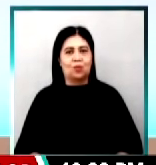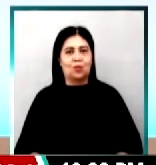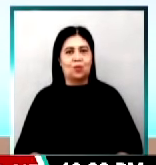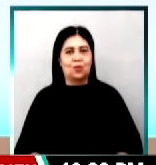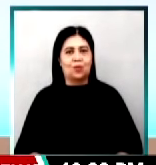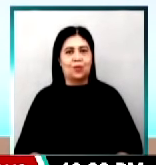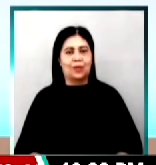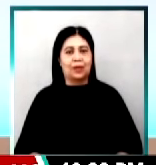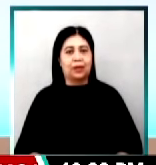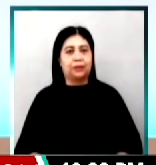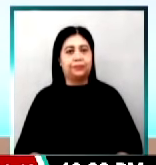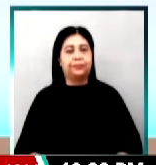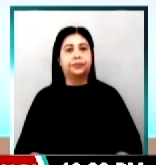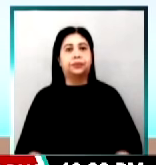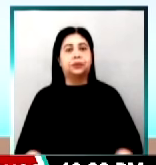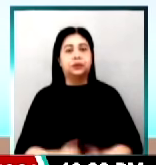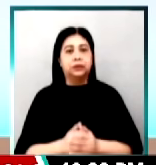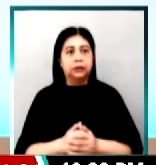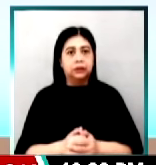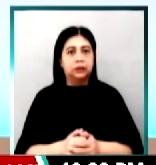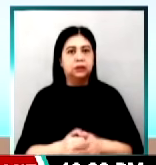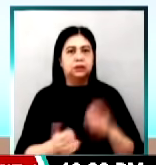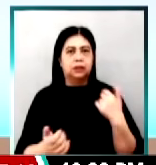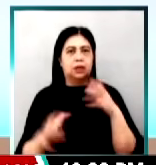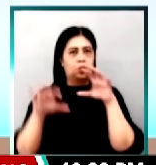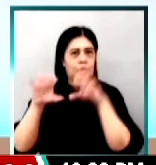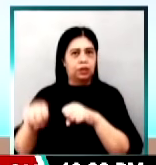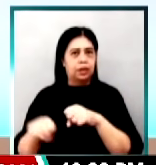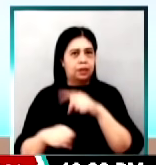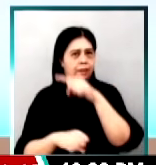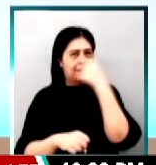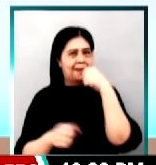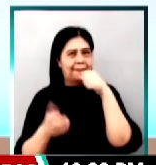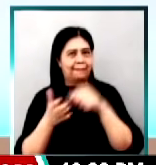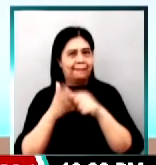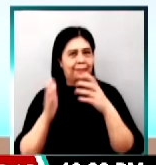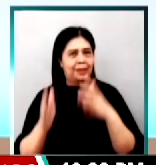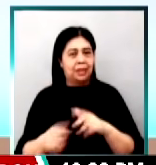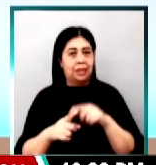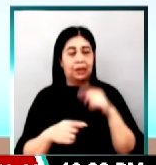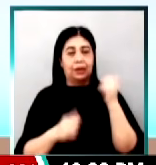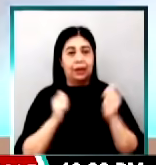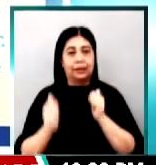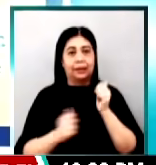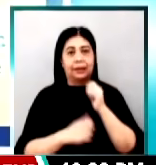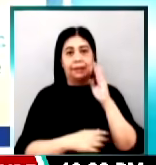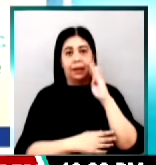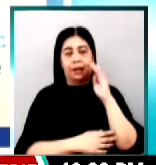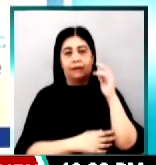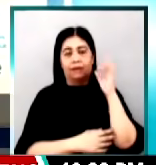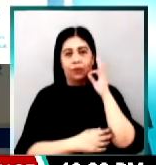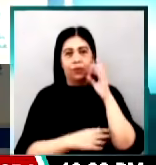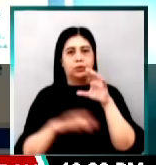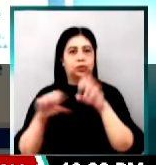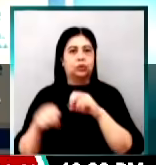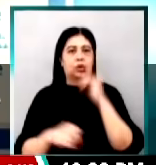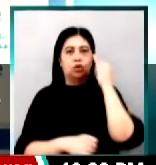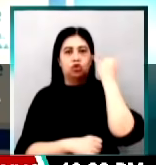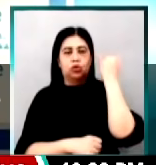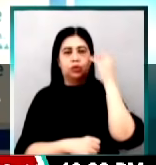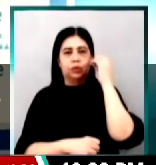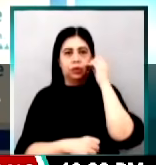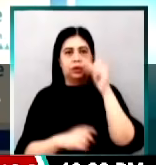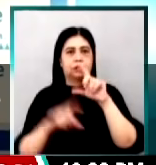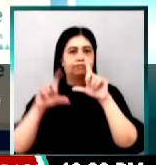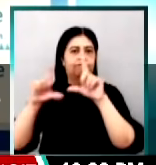Nahuli na ang umano'y blackmailer ng American actress na si Bella Thorne. Naaresto si Joseph O'Connor sa Spain at kinasuhan ng